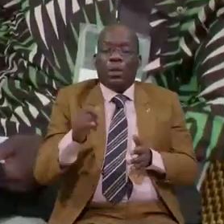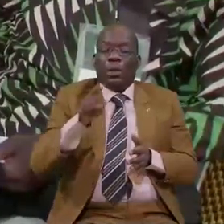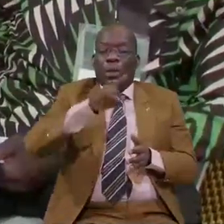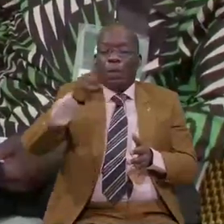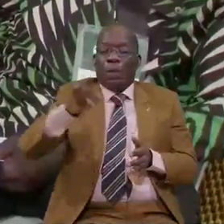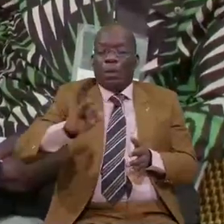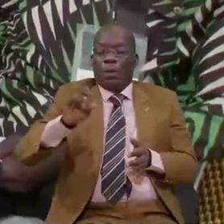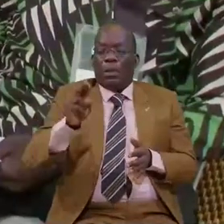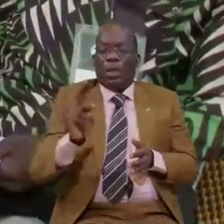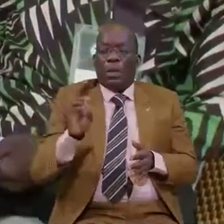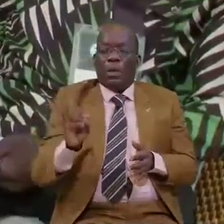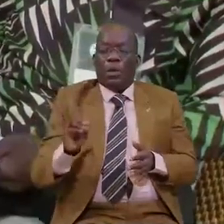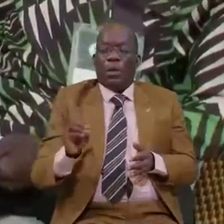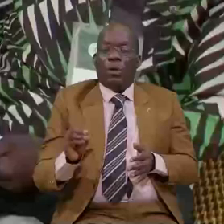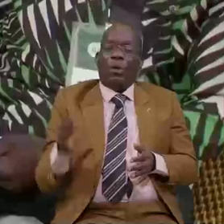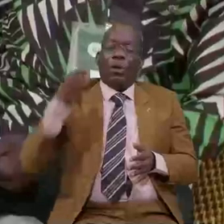Jésus,